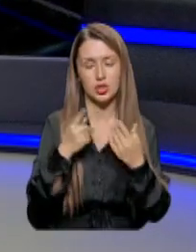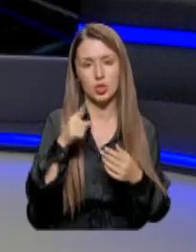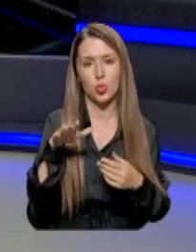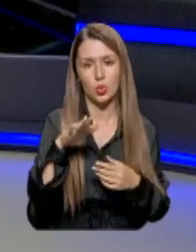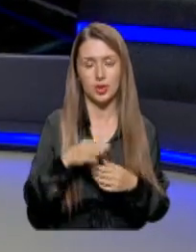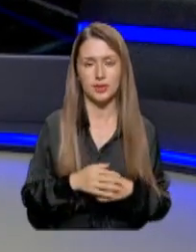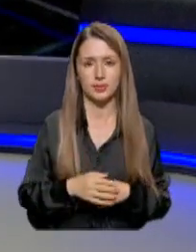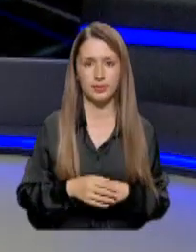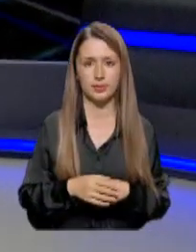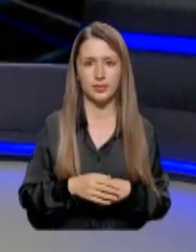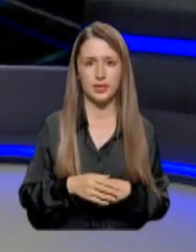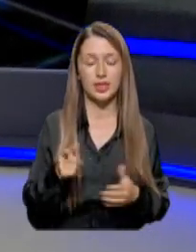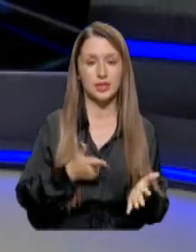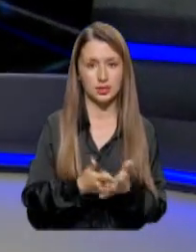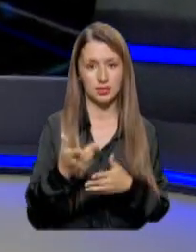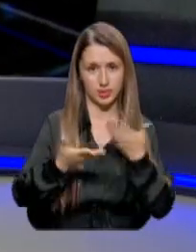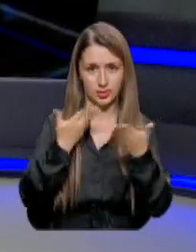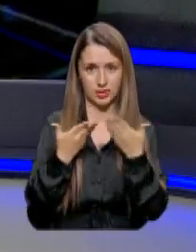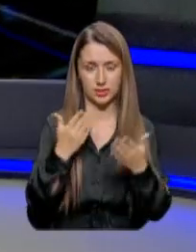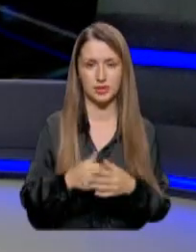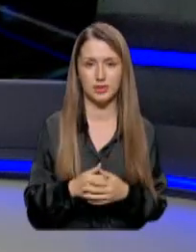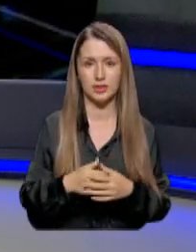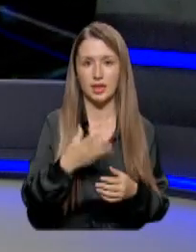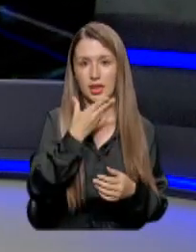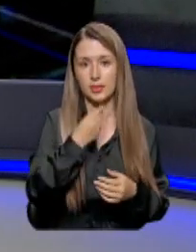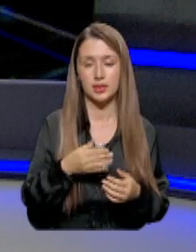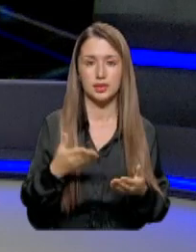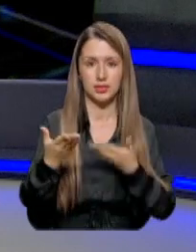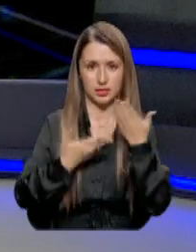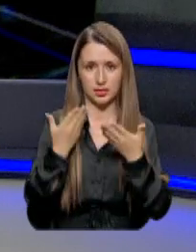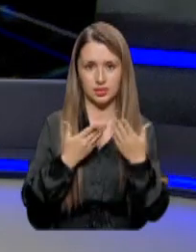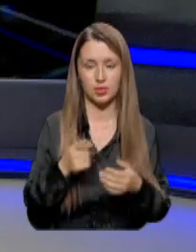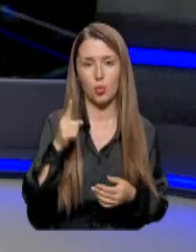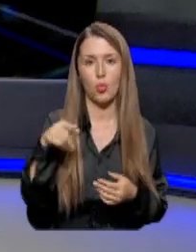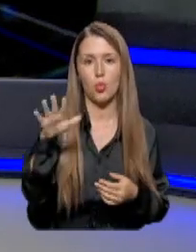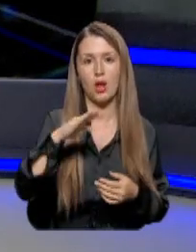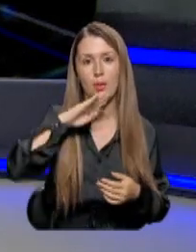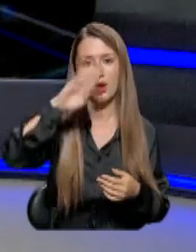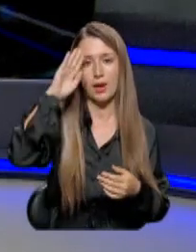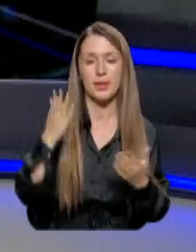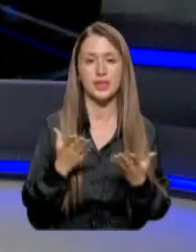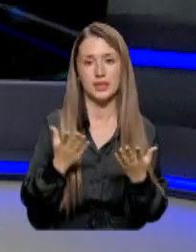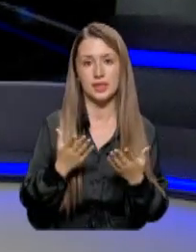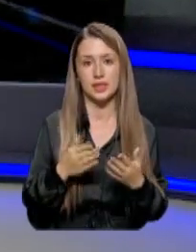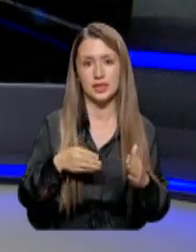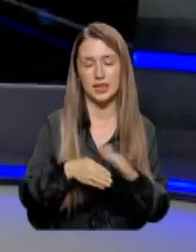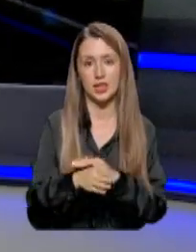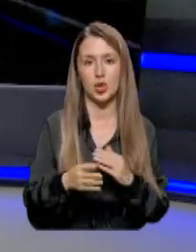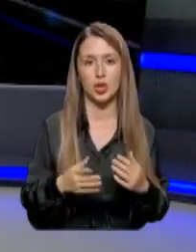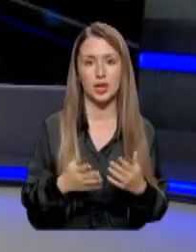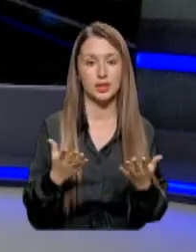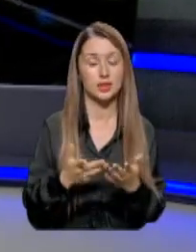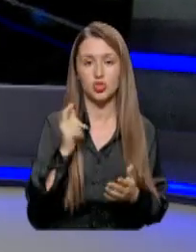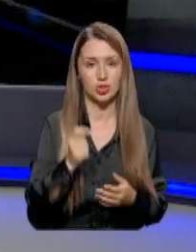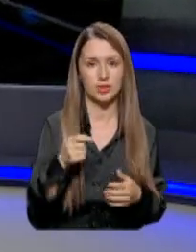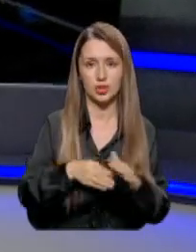onları. Tarımdan bahsedeceğiz. Emeklilerden bahsedeceğiz. Onlar bayrama nasıl giriyorlar, ne